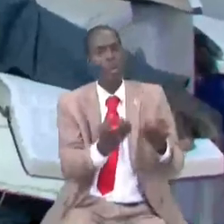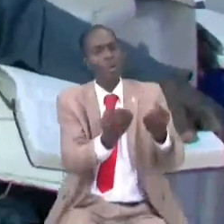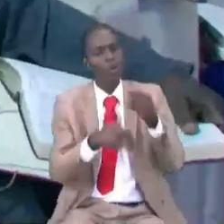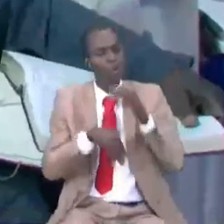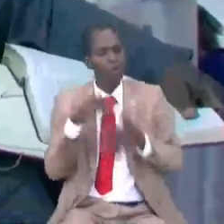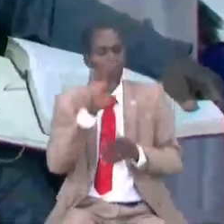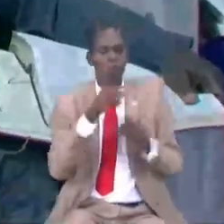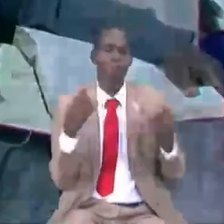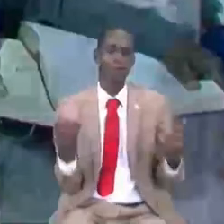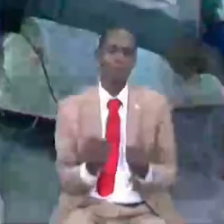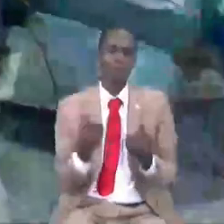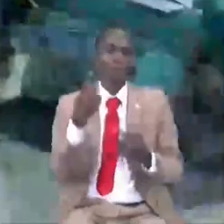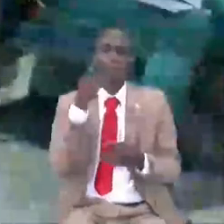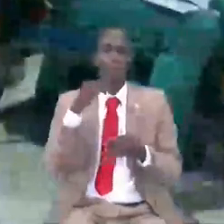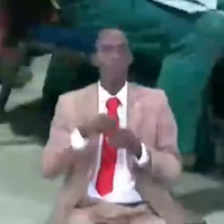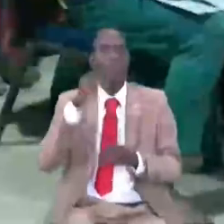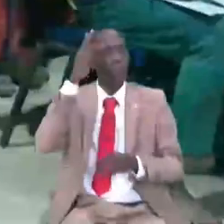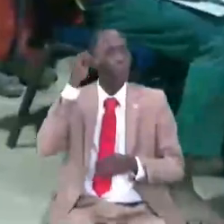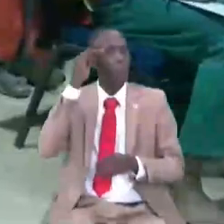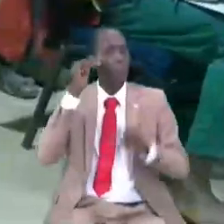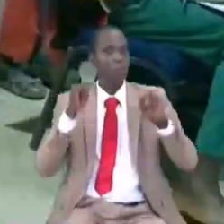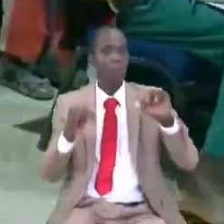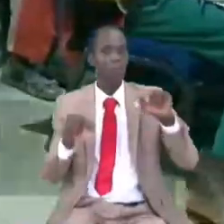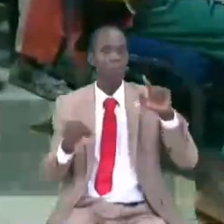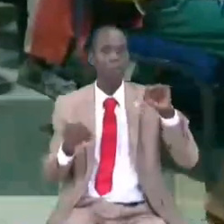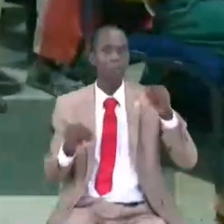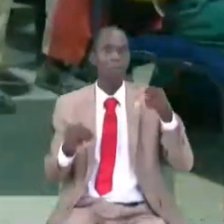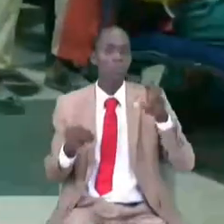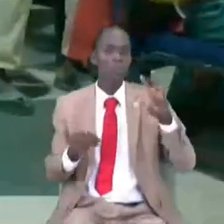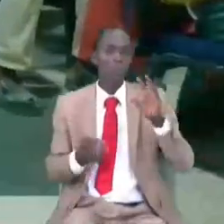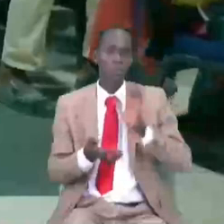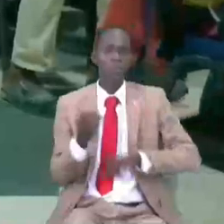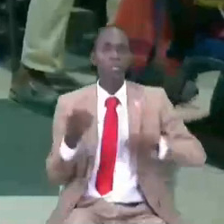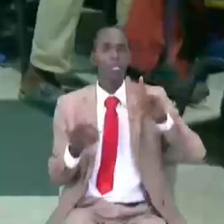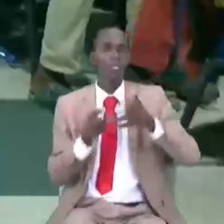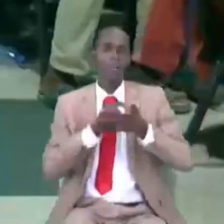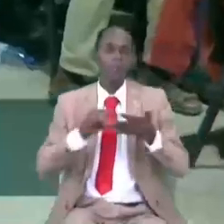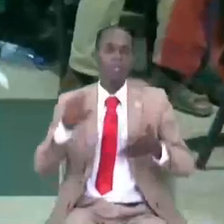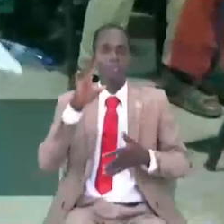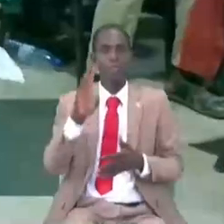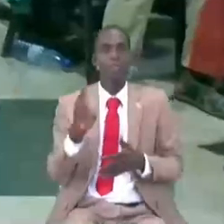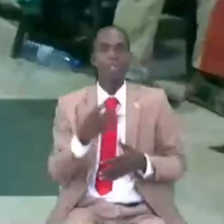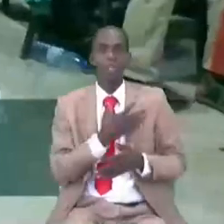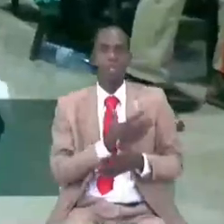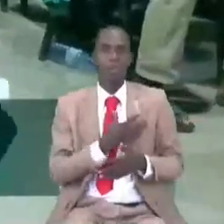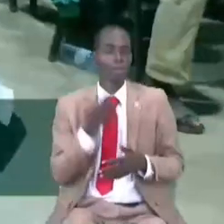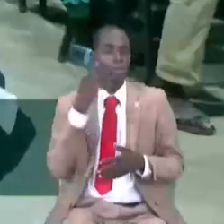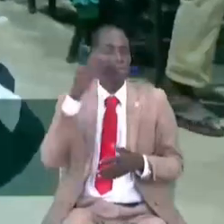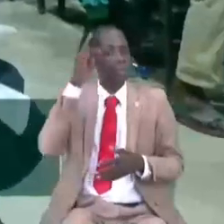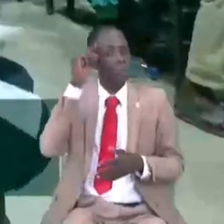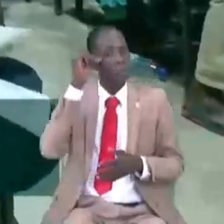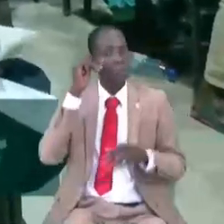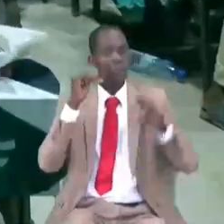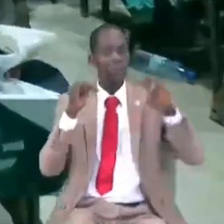le verset 7. Matthieu chapitre 3. Voyons le verset 7. Mais voyant venir